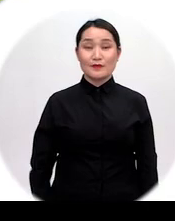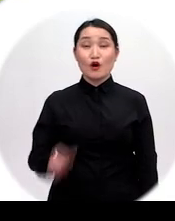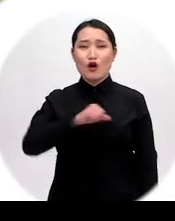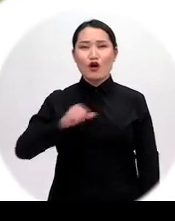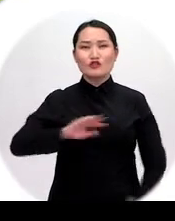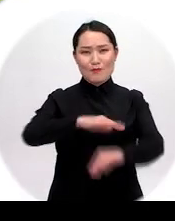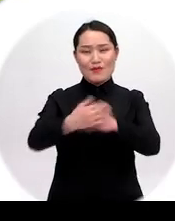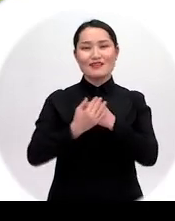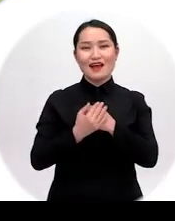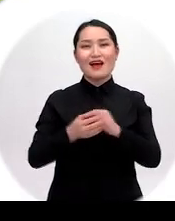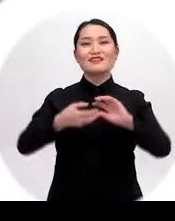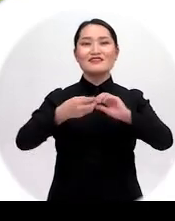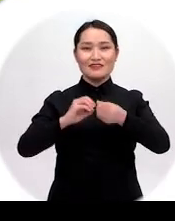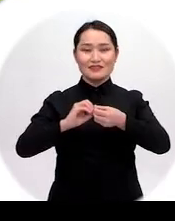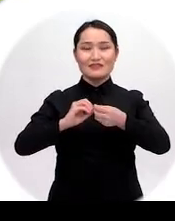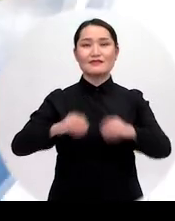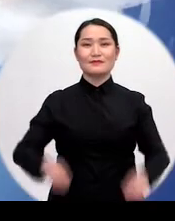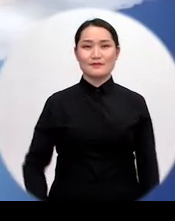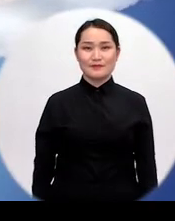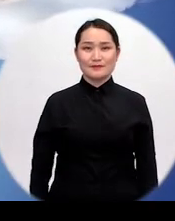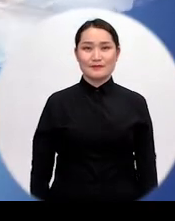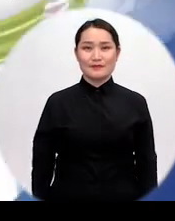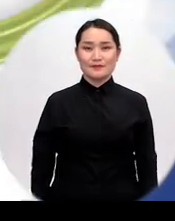Энийг өөртөө бий дагаад хийцгээгээрэй.